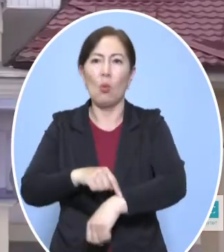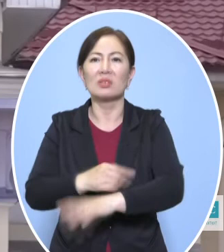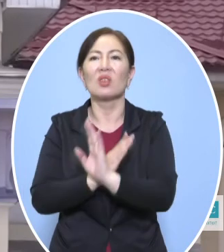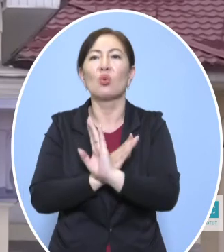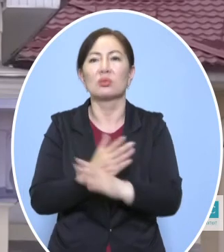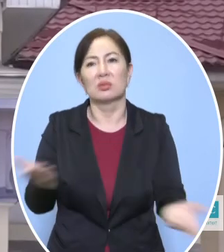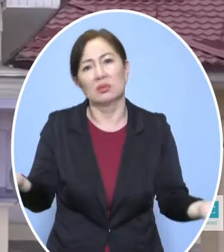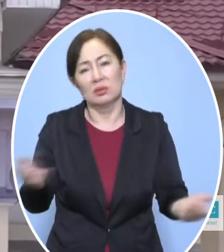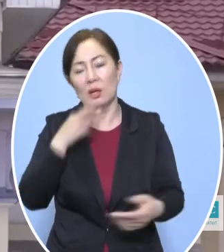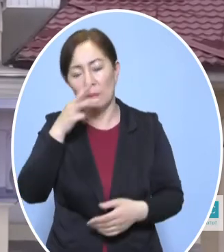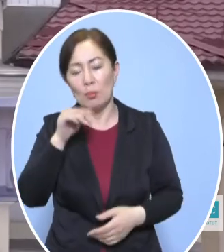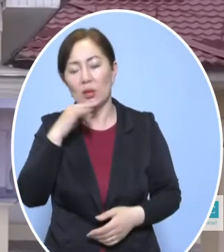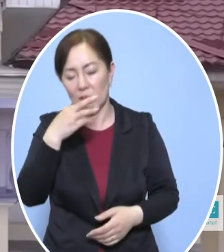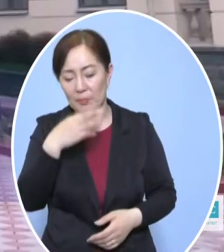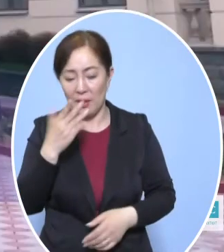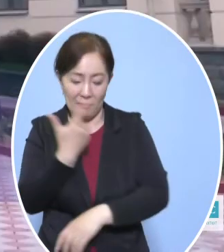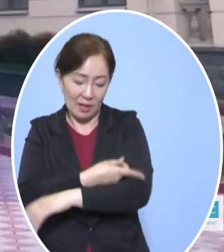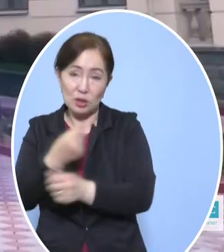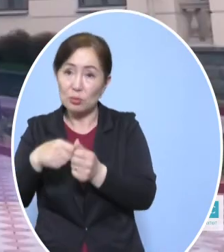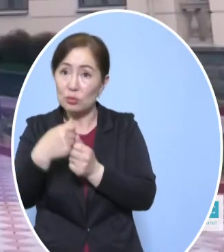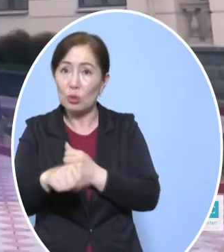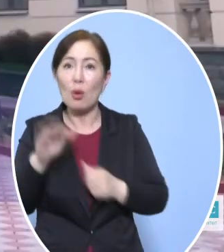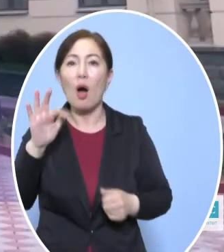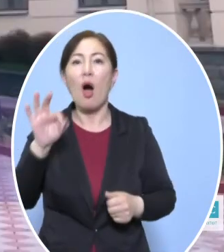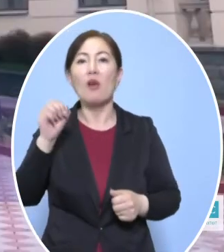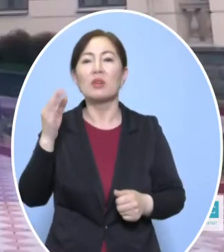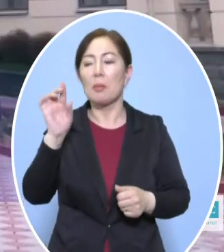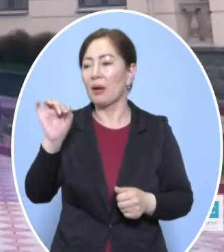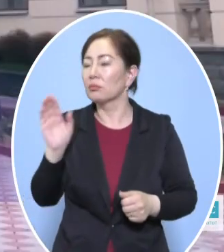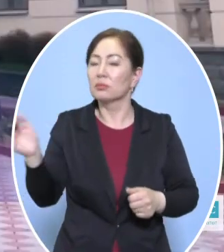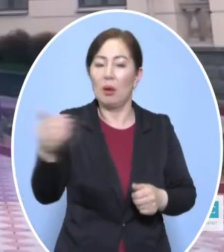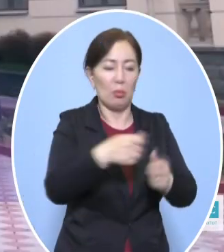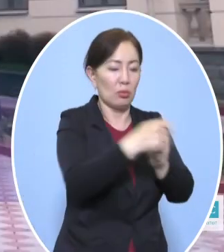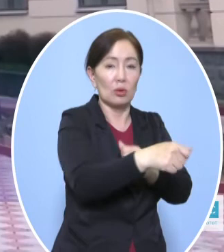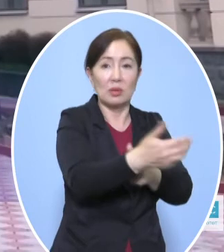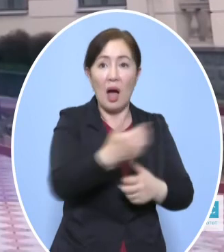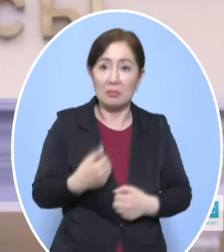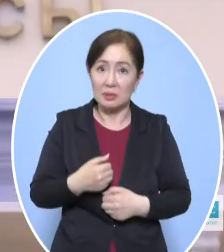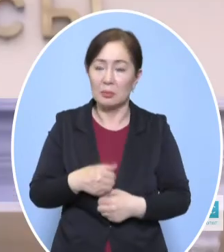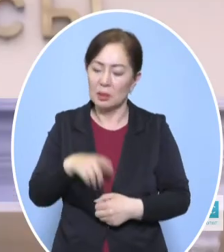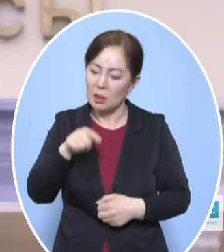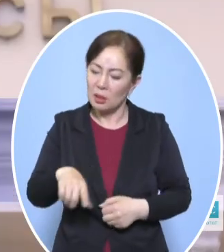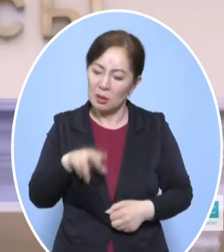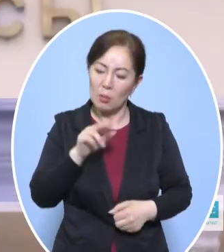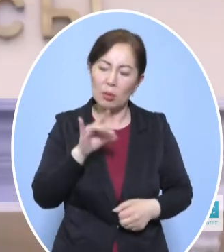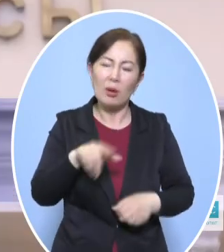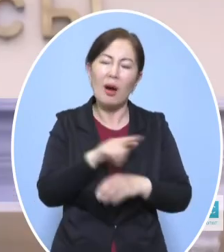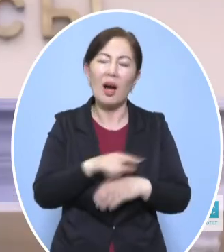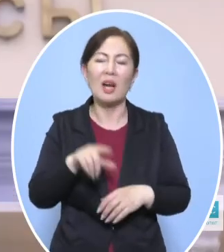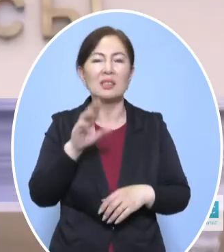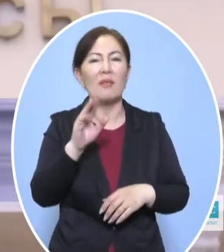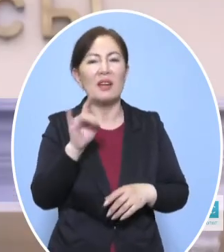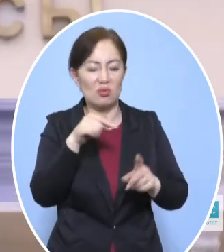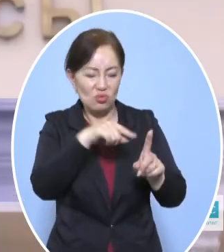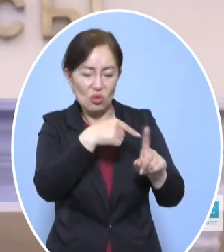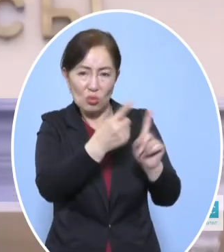тунг ашиглаагүй хугацаанд дууссан гэж прокурор хэлсэн байна. Вакцины төлбөрийг офшор банкны дансаар дамжуулан төлсөн гэжээ. Ерөнхий прокурорын